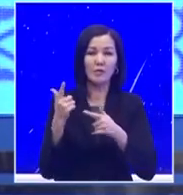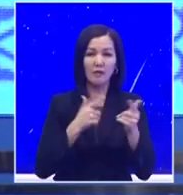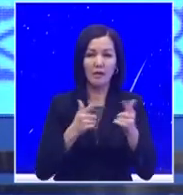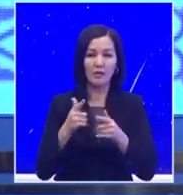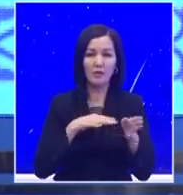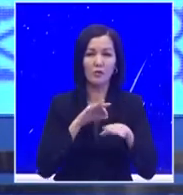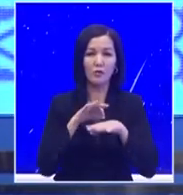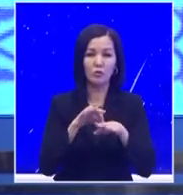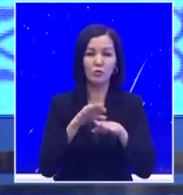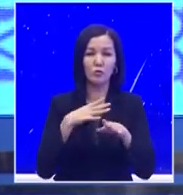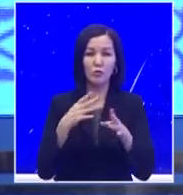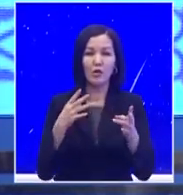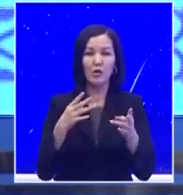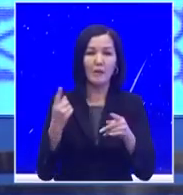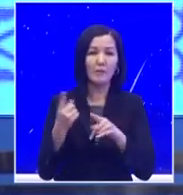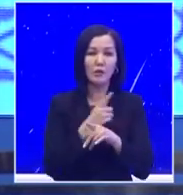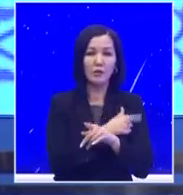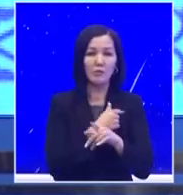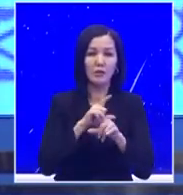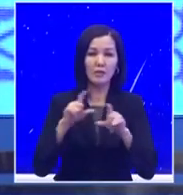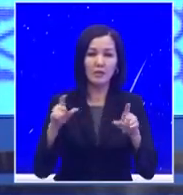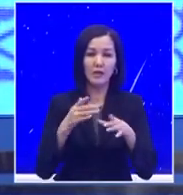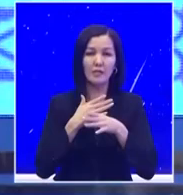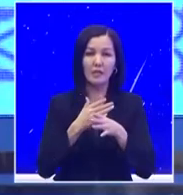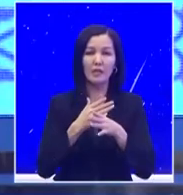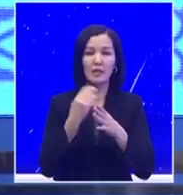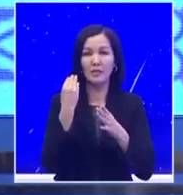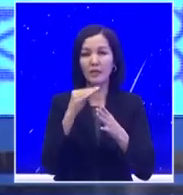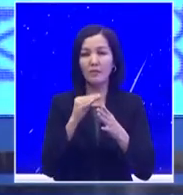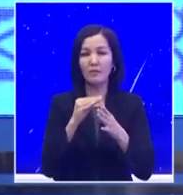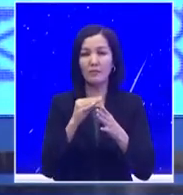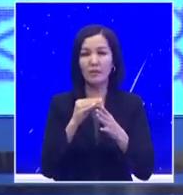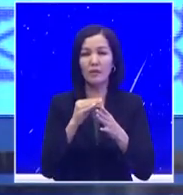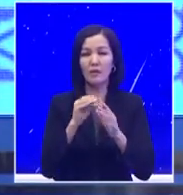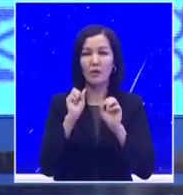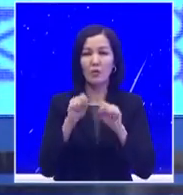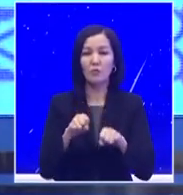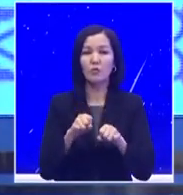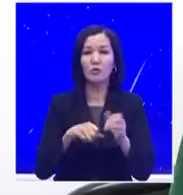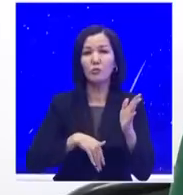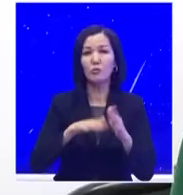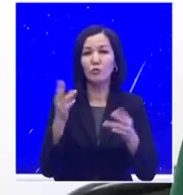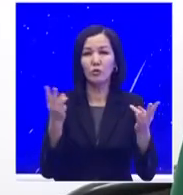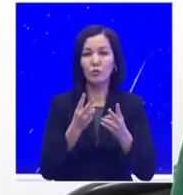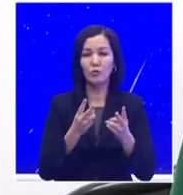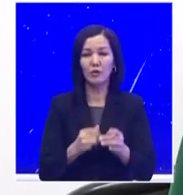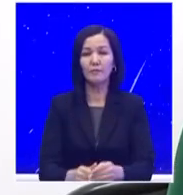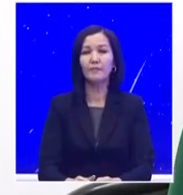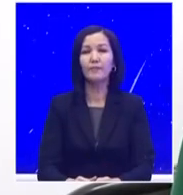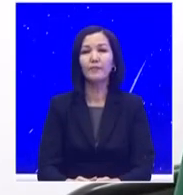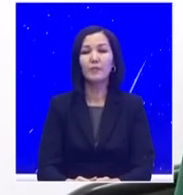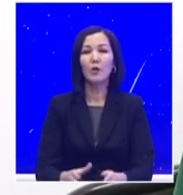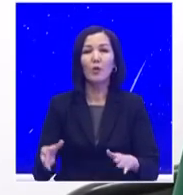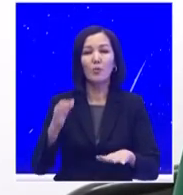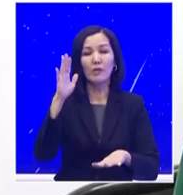шараларын жүргізуді, алғашқы медициналық санитарлық көмектің сапасы мен қолжетімділігін жақсартуды тапсырамын. Басқосудан соң аймақ